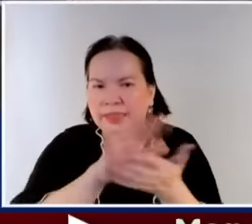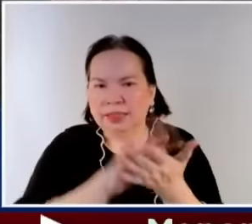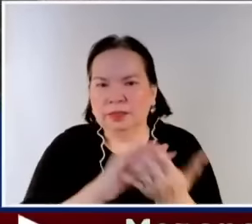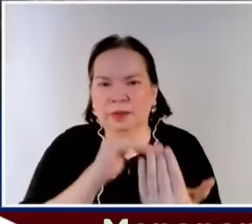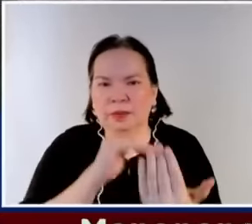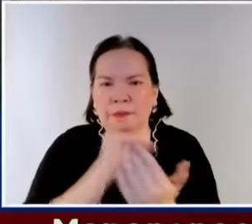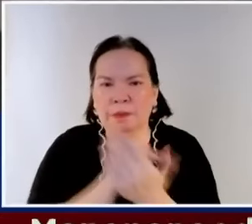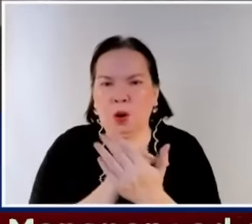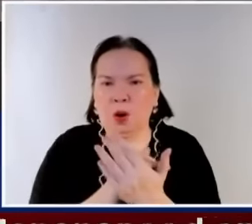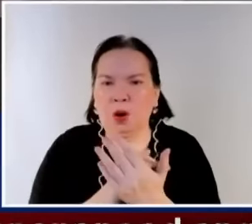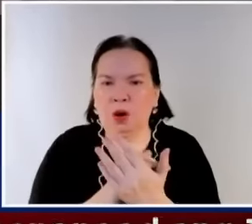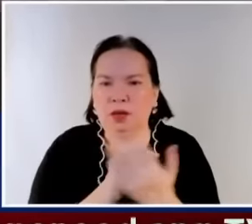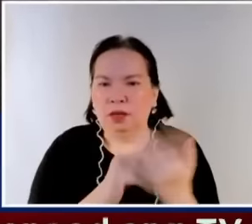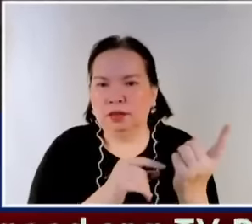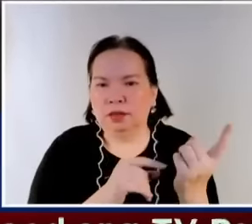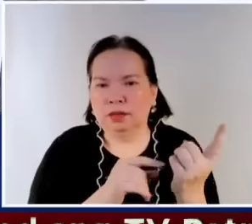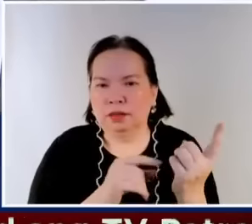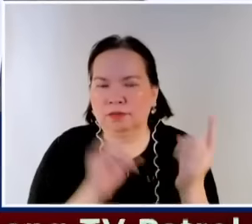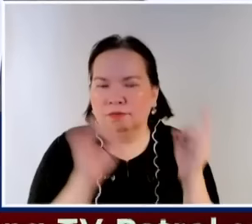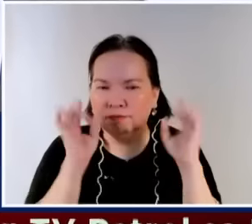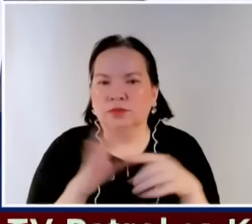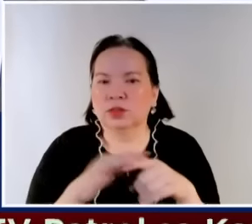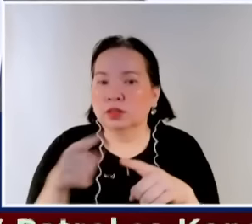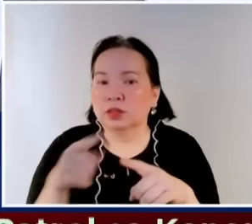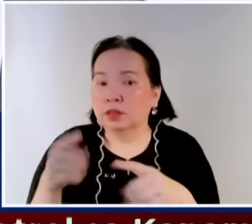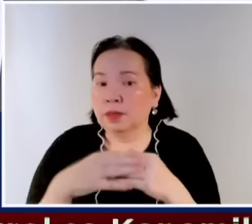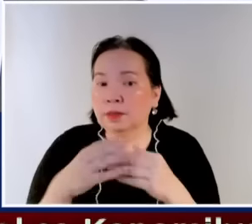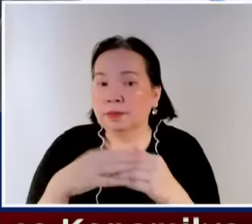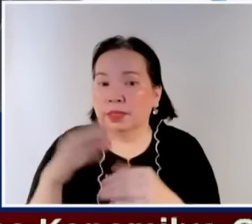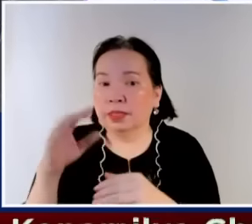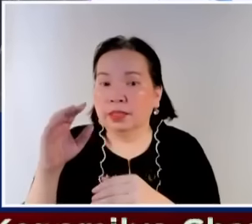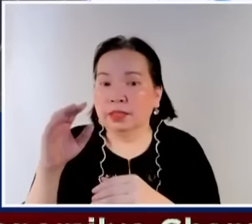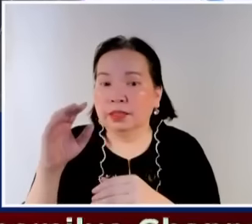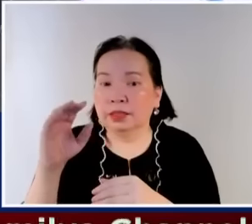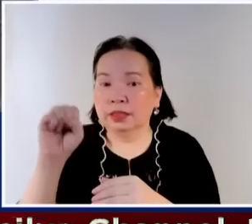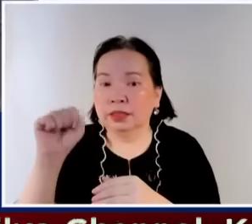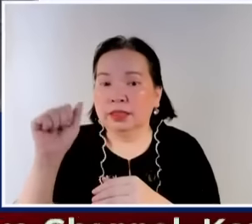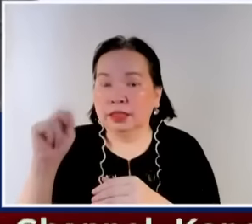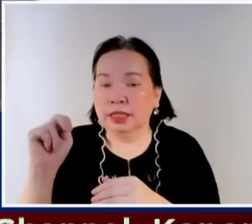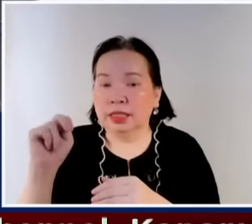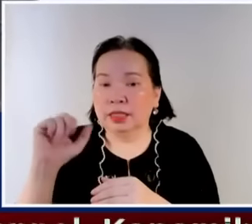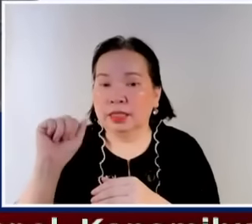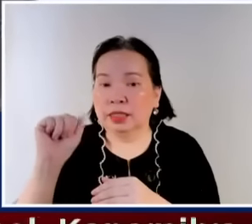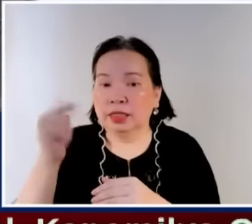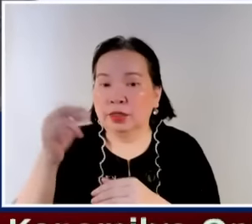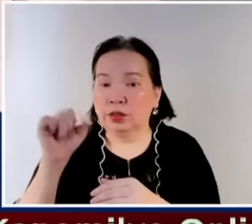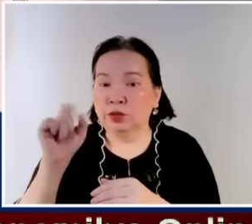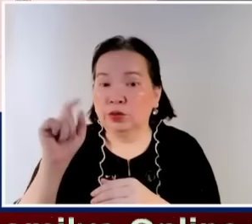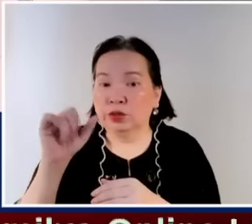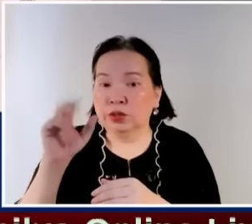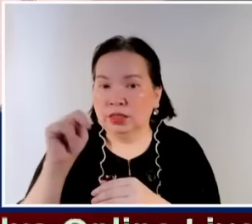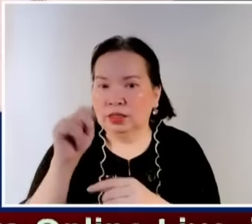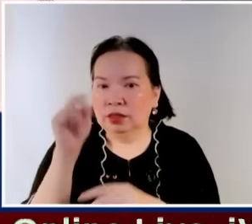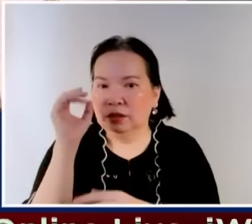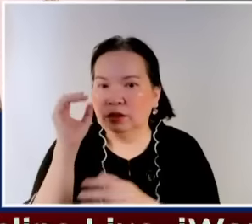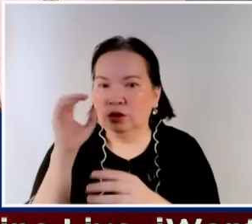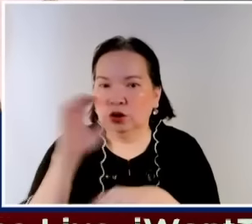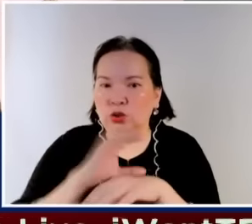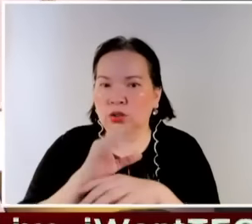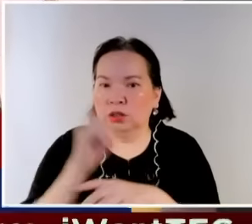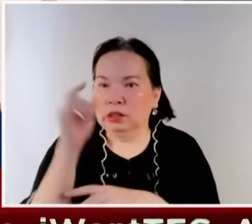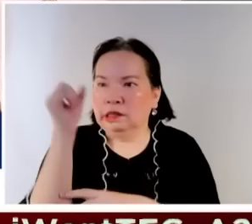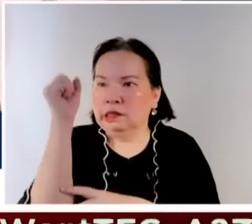nila ang posting ito sa may San Agustin Church na tumatagilid na kaya itinali na sa katabing poste. Yung bigat ng mga